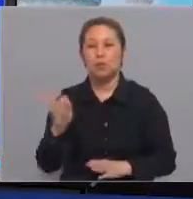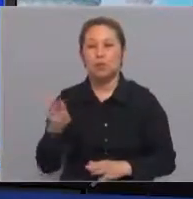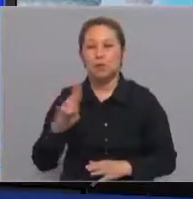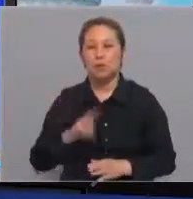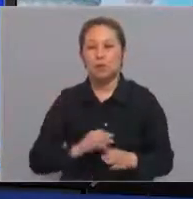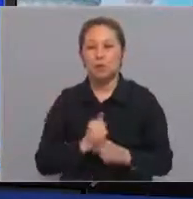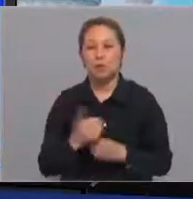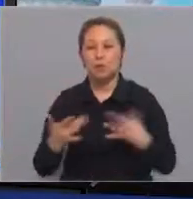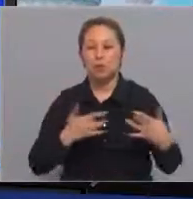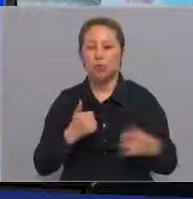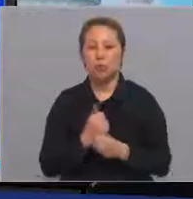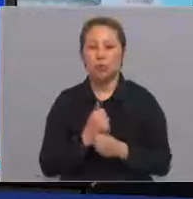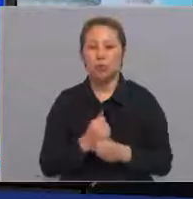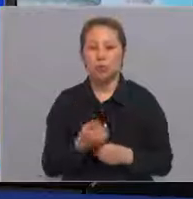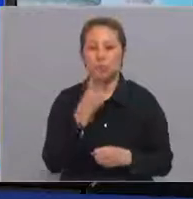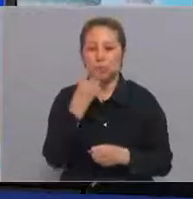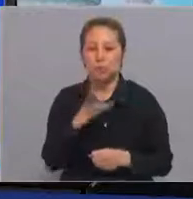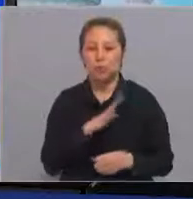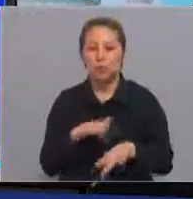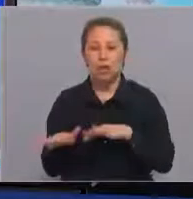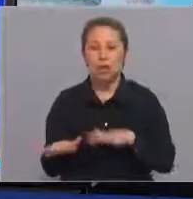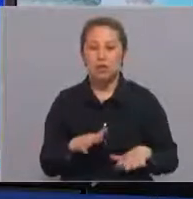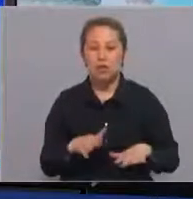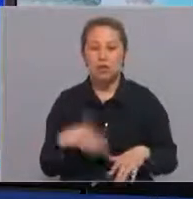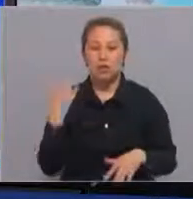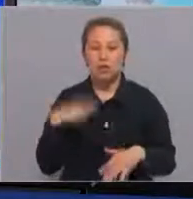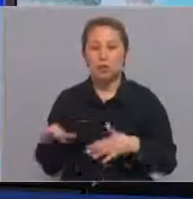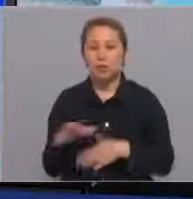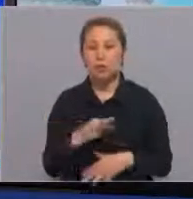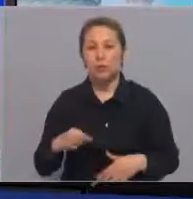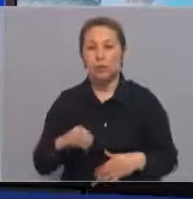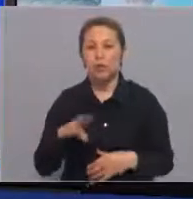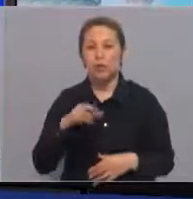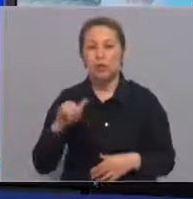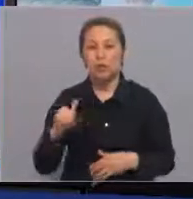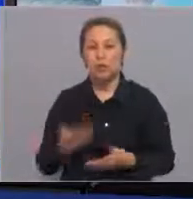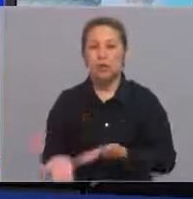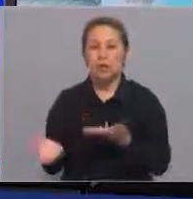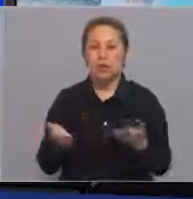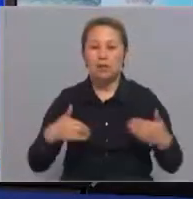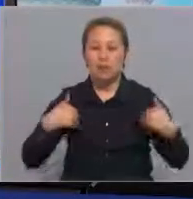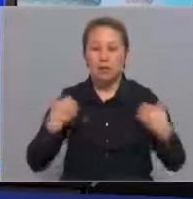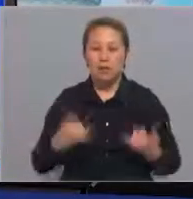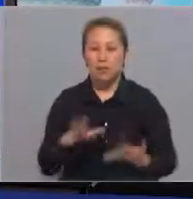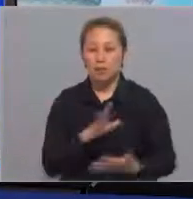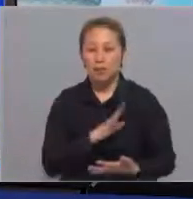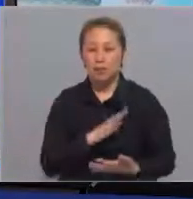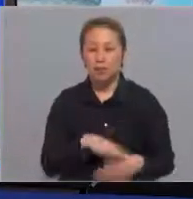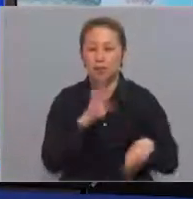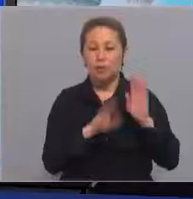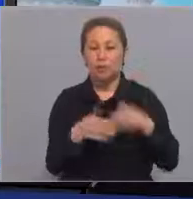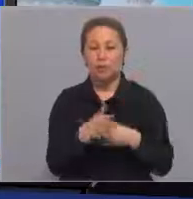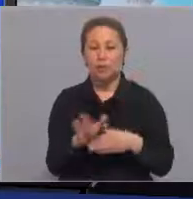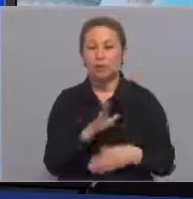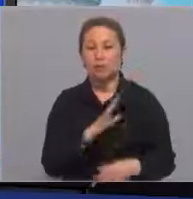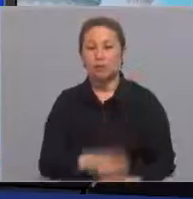Халықаралық Қазақ Түрік Университетінің мәдениет сарайында өткен шарада Түркістан облысына Маңғыстаудан тарту күші архитектуралық ескерткіш